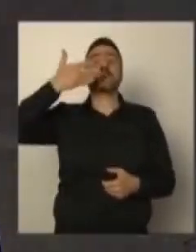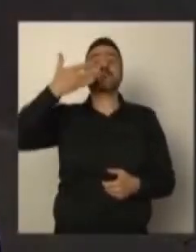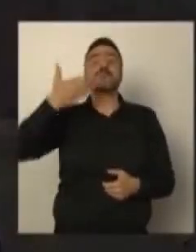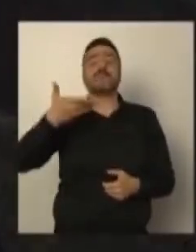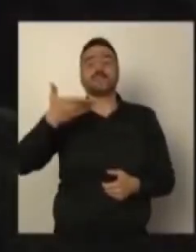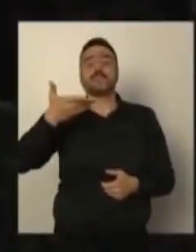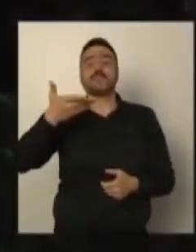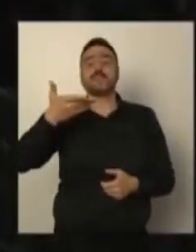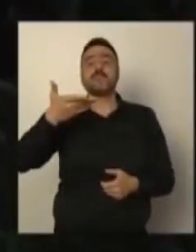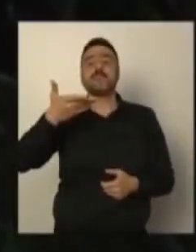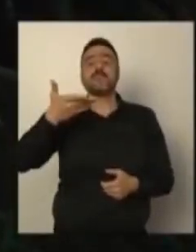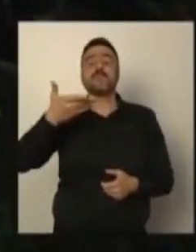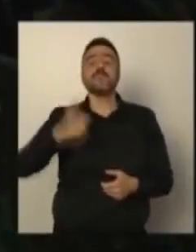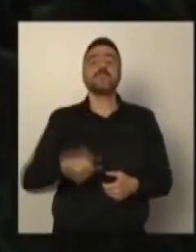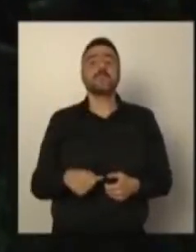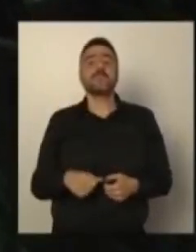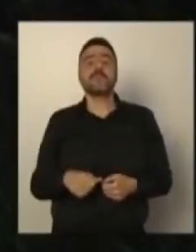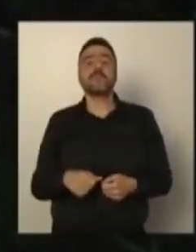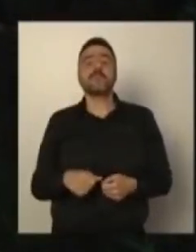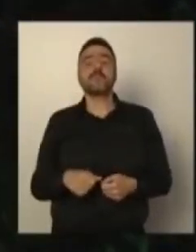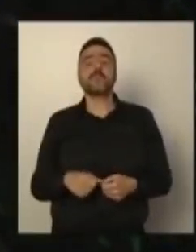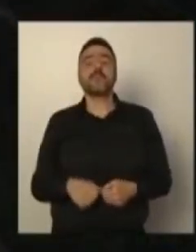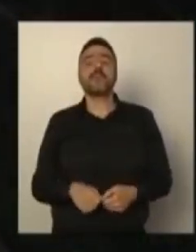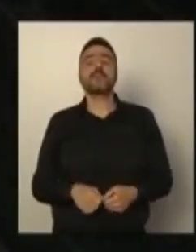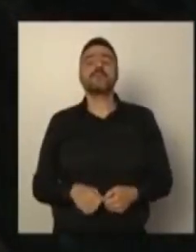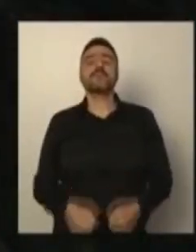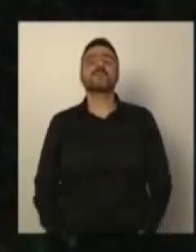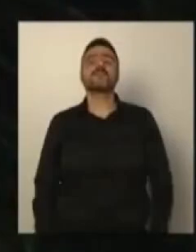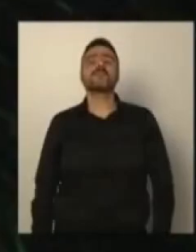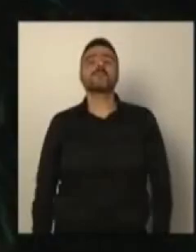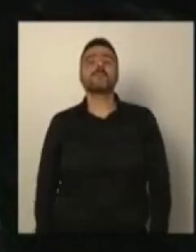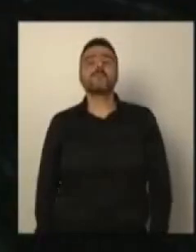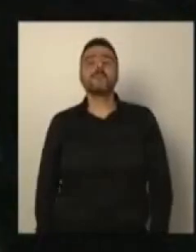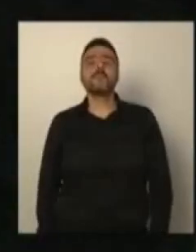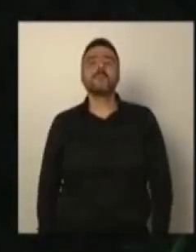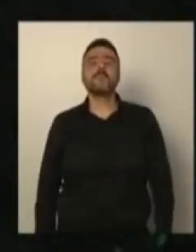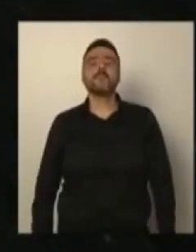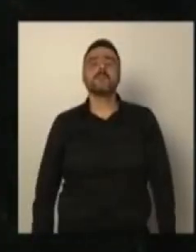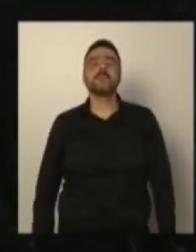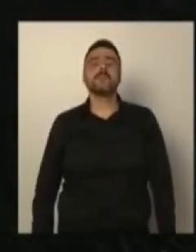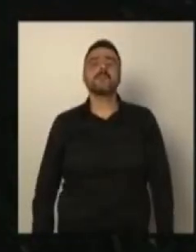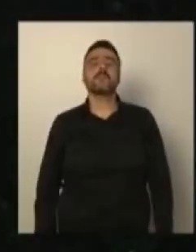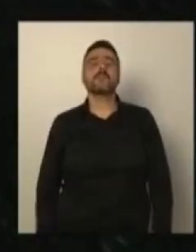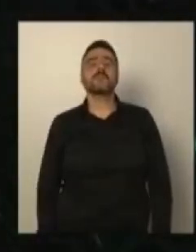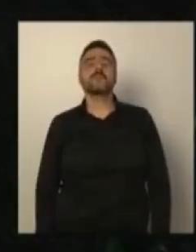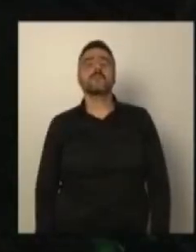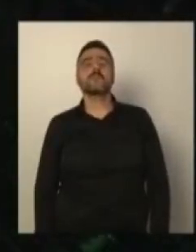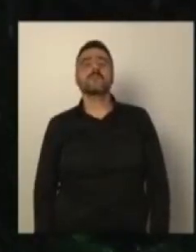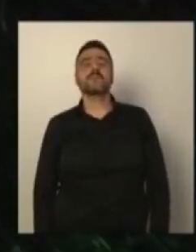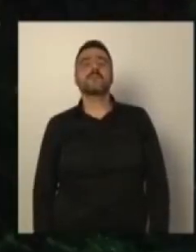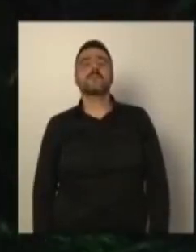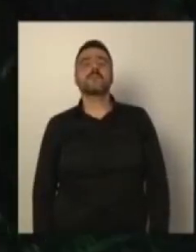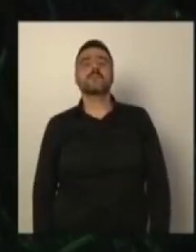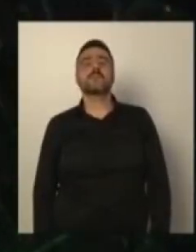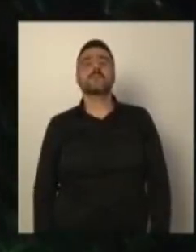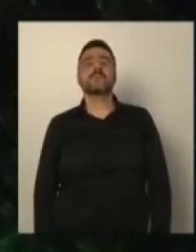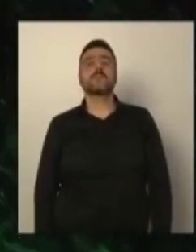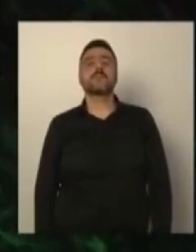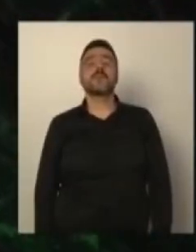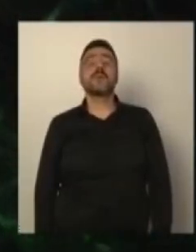kanu ihvane'ş-şeyatin ve kana'ş-şeytanu li rabbihi kefura."